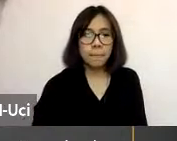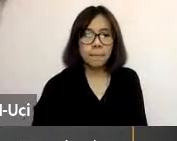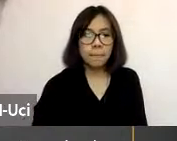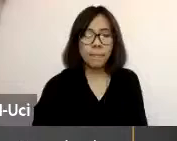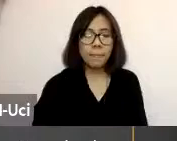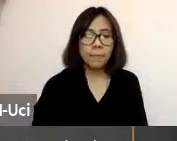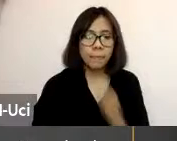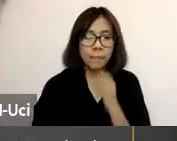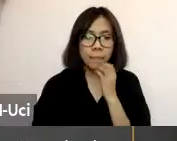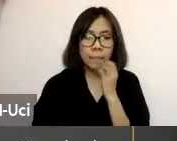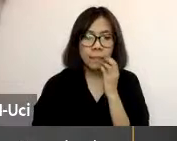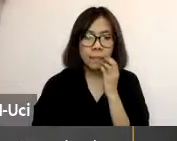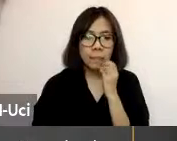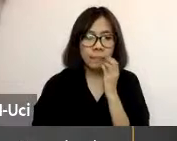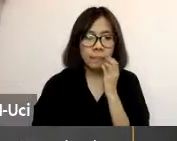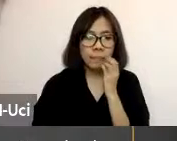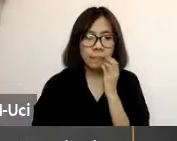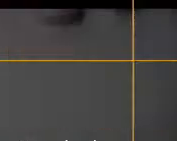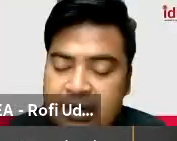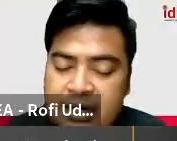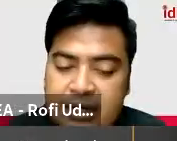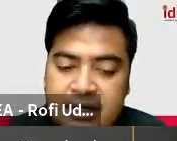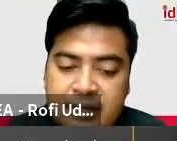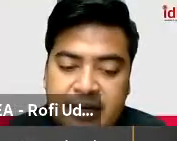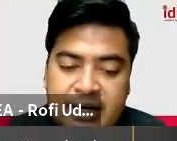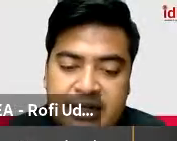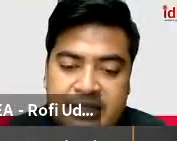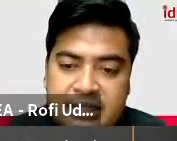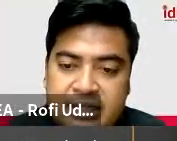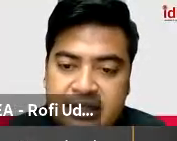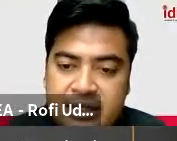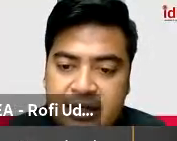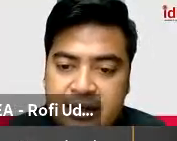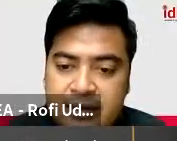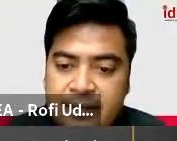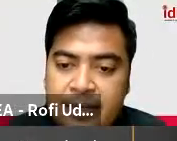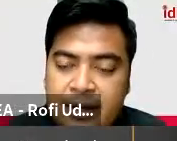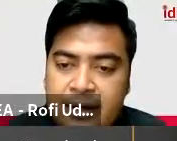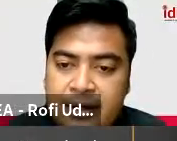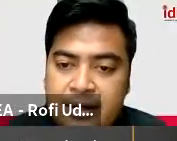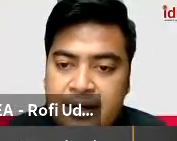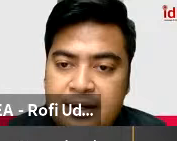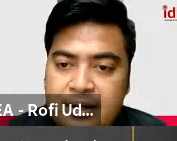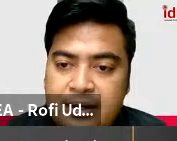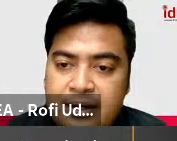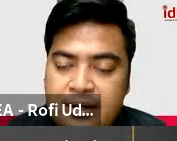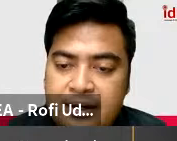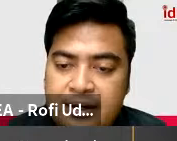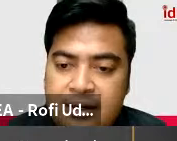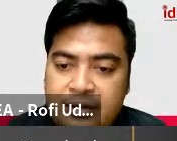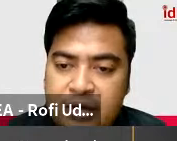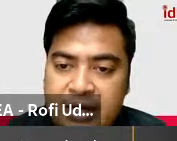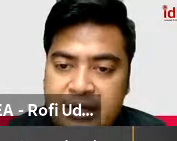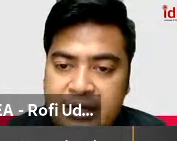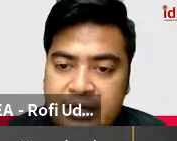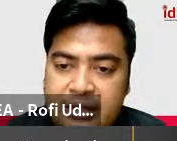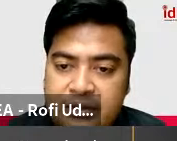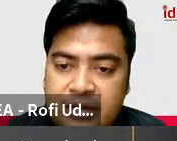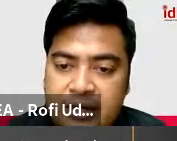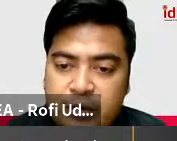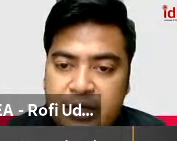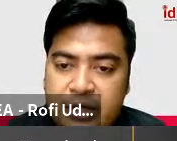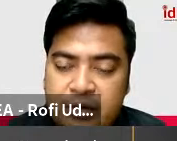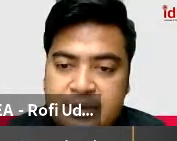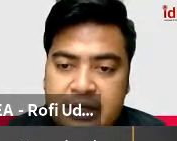Ya baik melalui pengawas otoritas Papa perdagangan barang dan jasa di sini ada ada juga